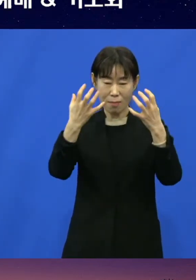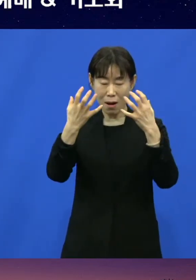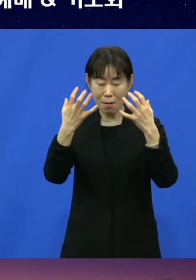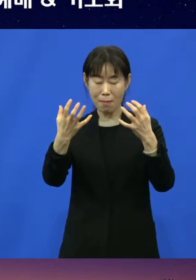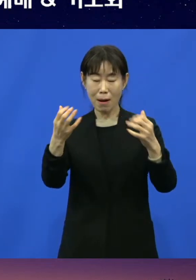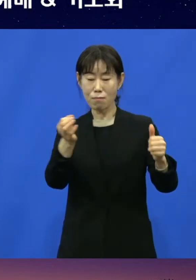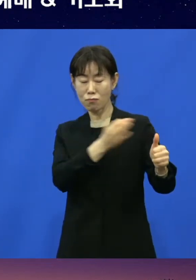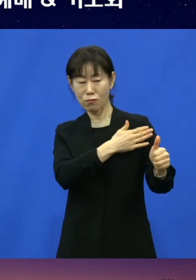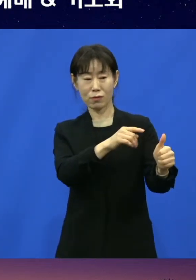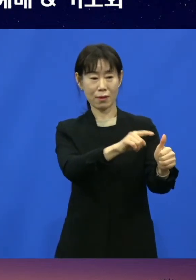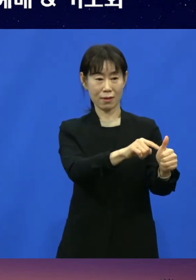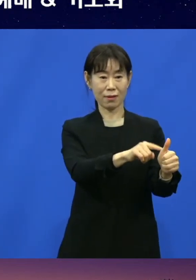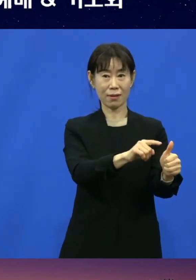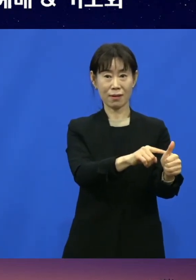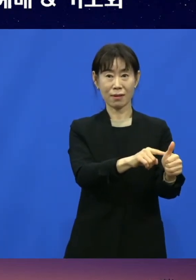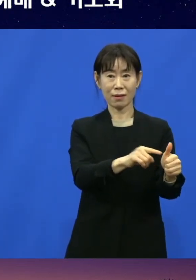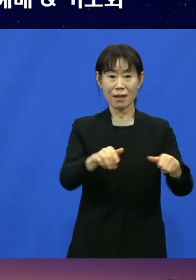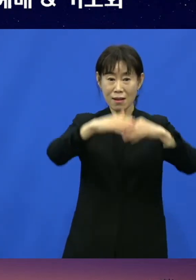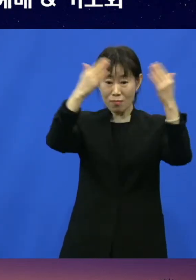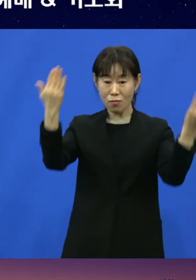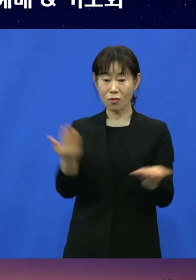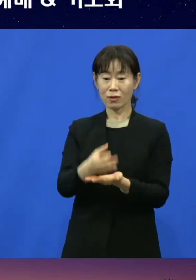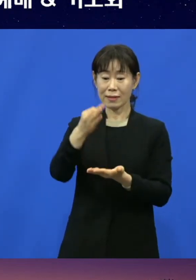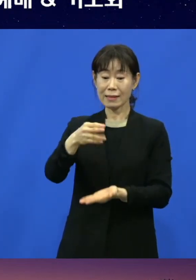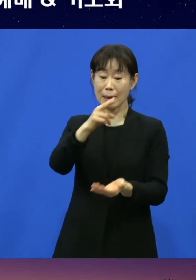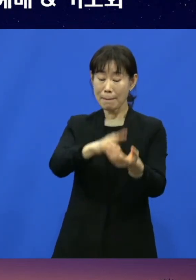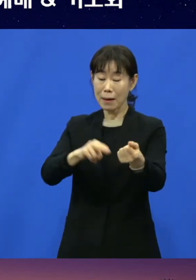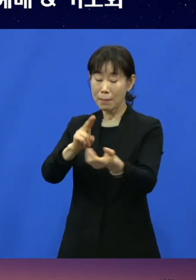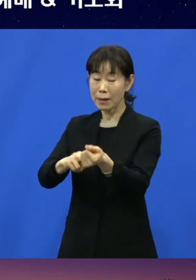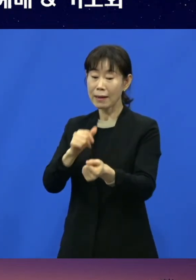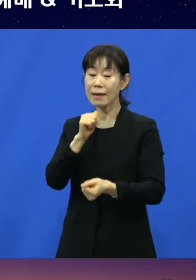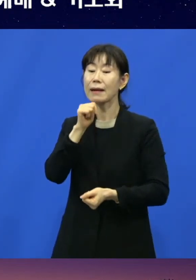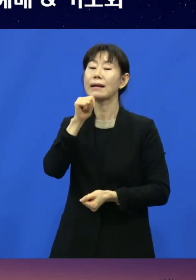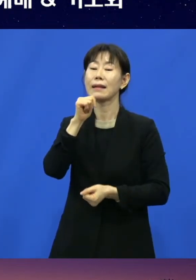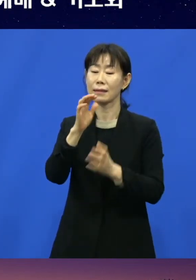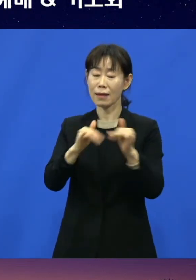그 자신의 큰 재산을 다 팔아 가난한 사람들에게 나눠줄